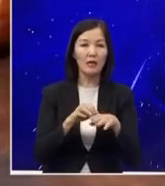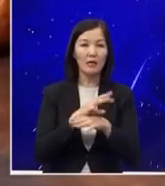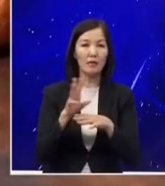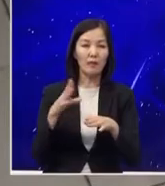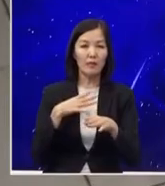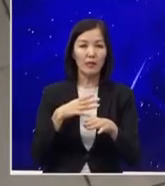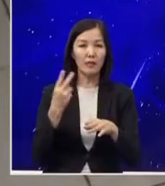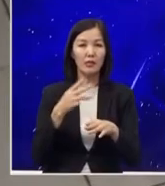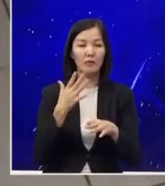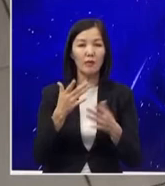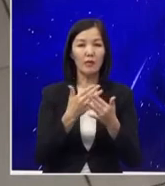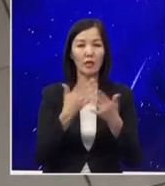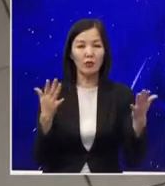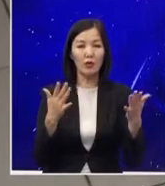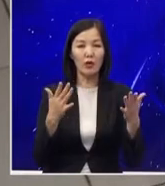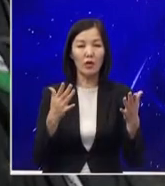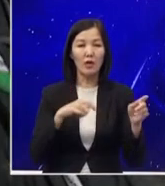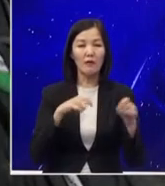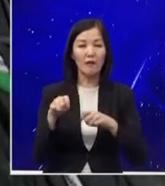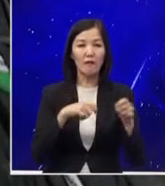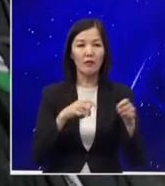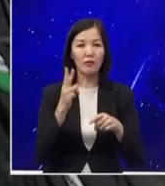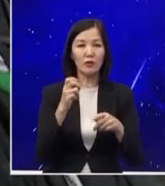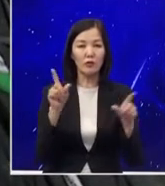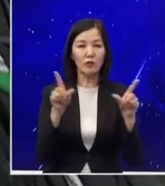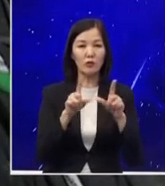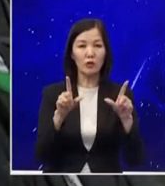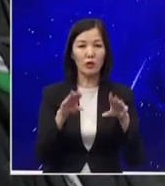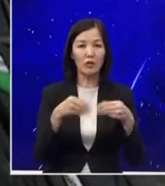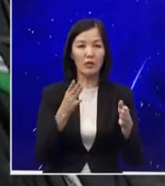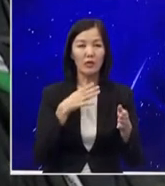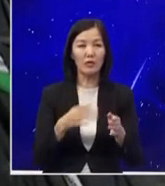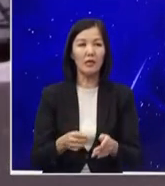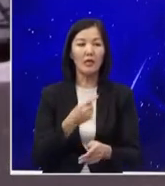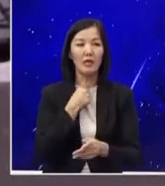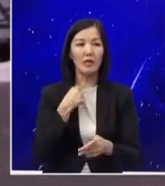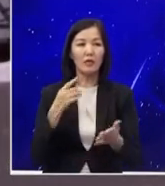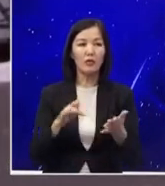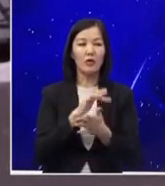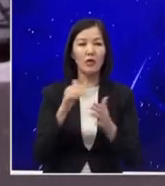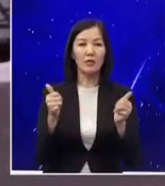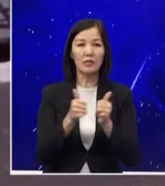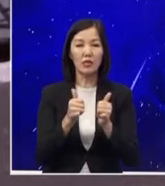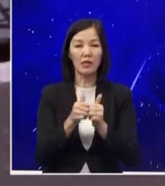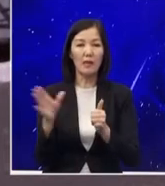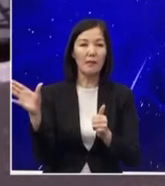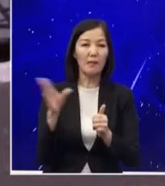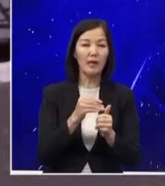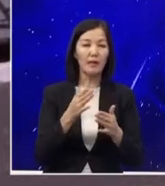отыр. 25 түрлі өнім шығарып, 200-ден аса дүкенге таратады. Талдықорған қаласына жақын аймақтардың барлығы